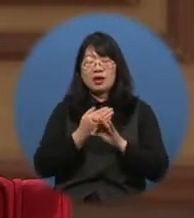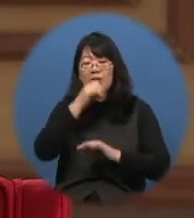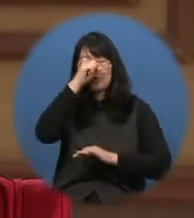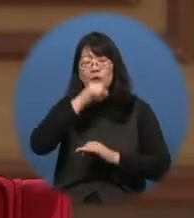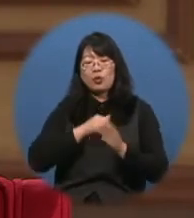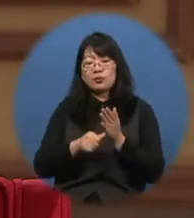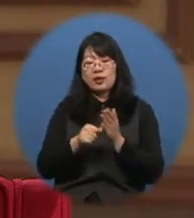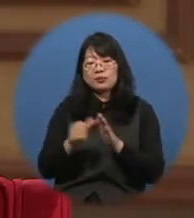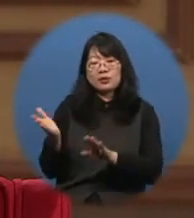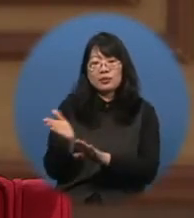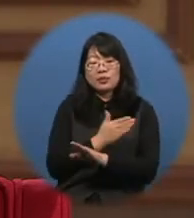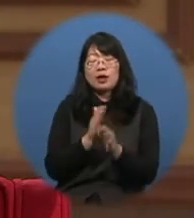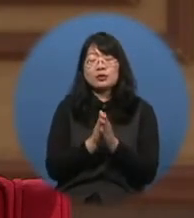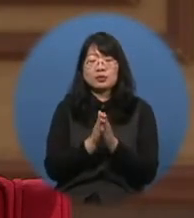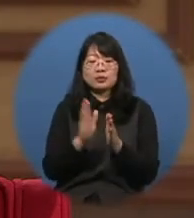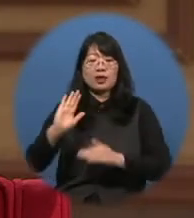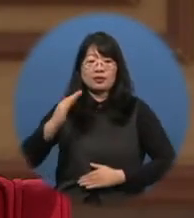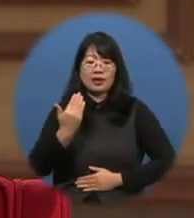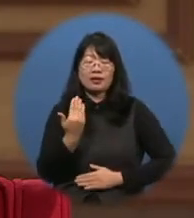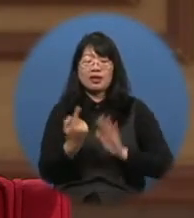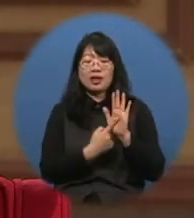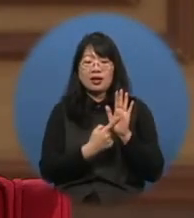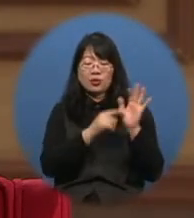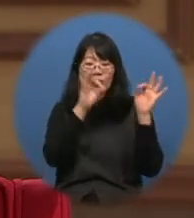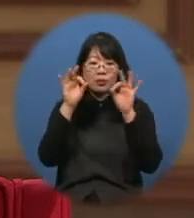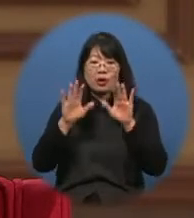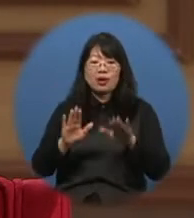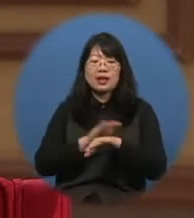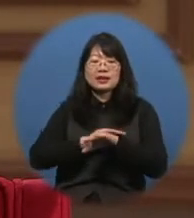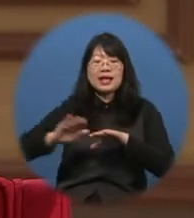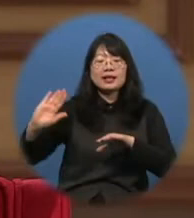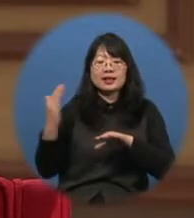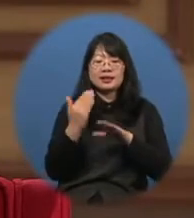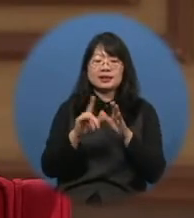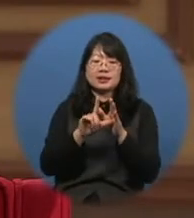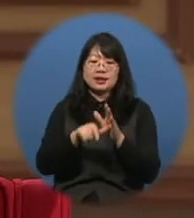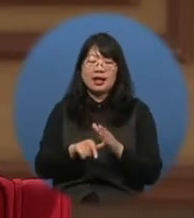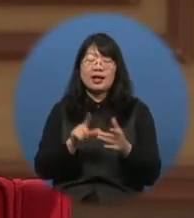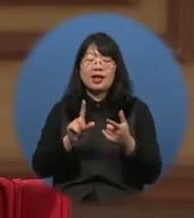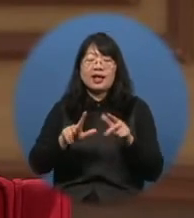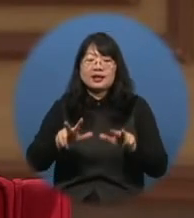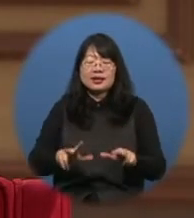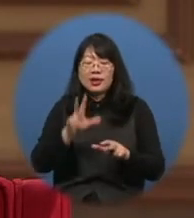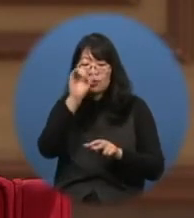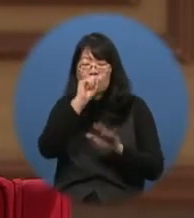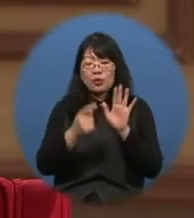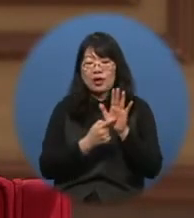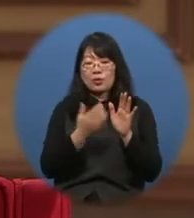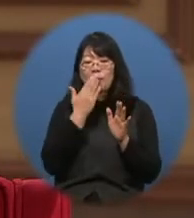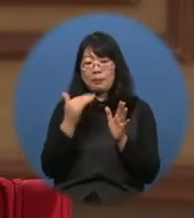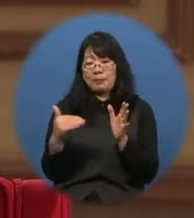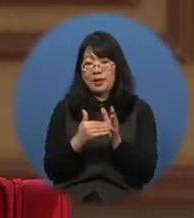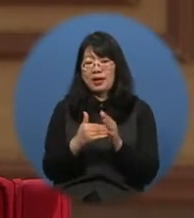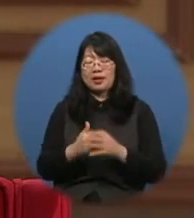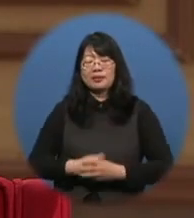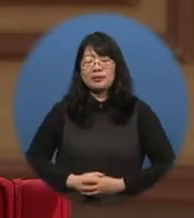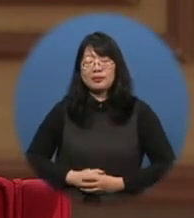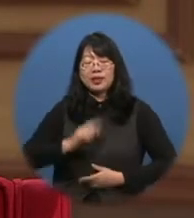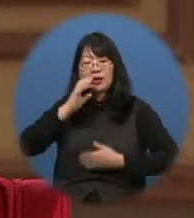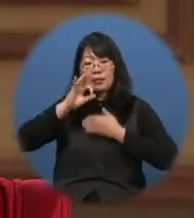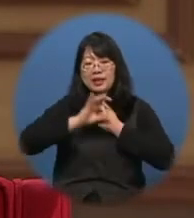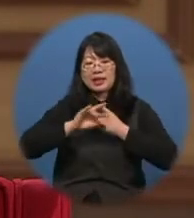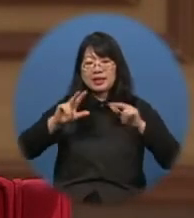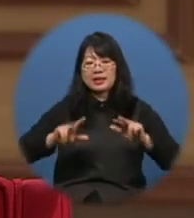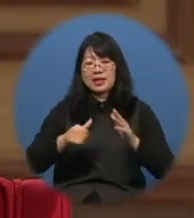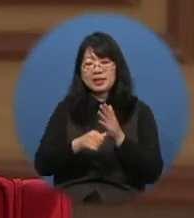좋은 제품에서 출발되는 광고가 그렇죠, 그렇죠. 잘 됐을 때 어. 그게 이제 좋은 광고가 될 수 있고요. 예. 만약에